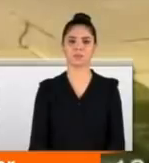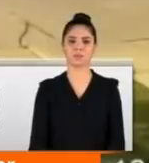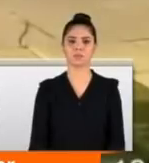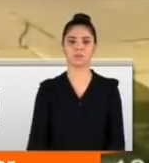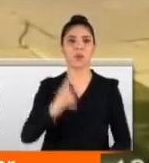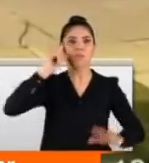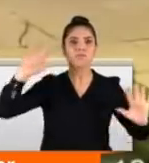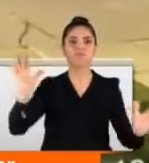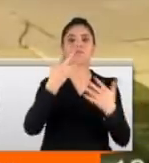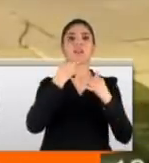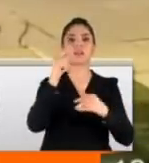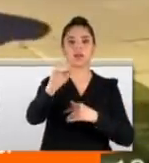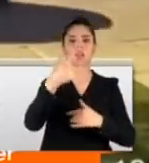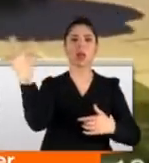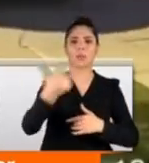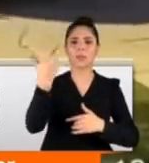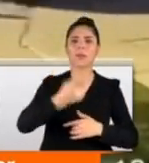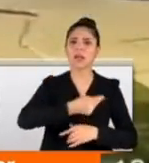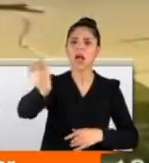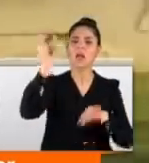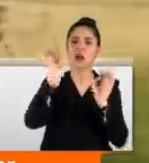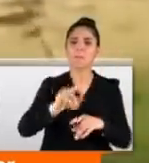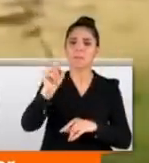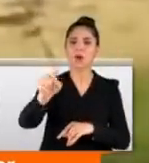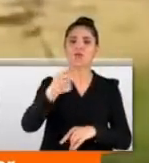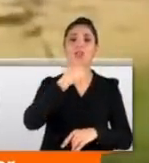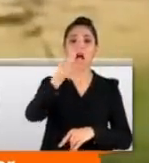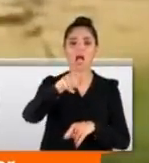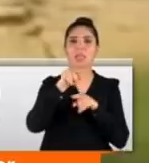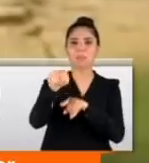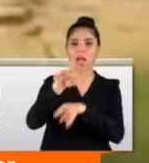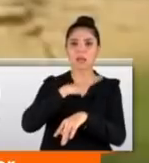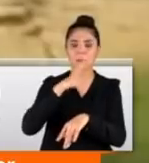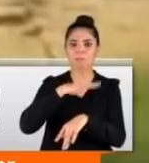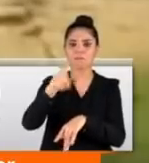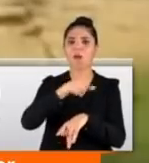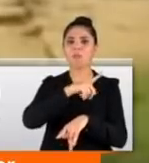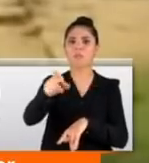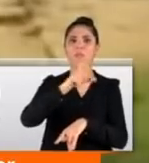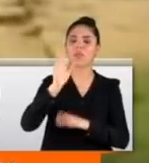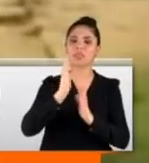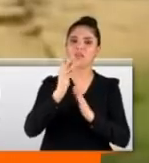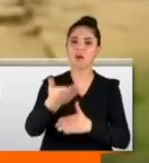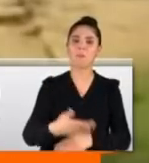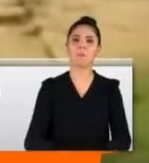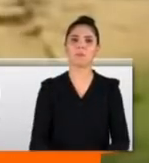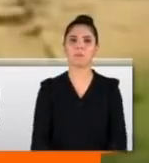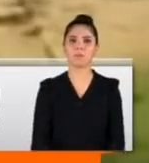Neye uğradığını şaşıran kadın gaza yüklendi ve kaçmaya başladı. Adam da peşindeydi ve tetiğe basmaya devam etti.